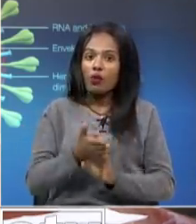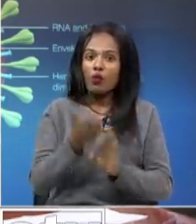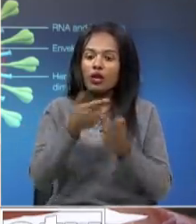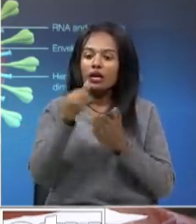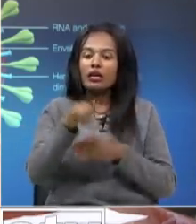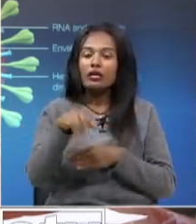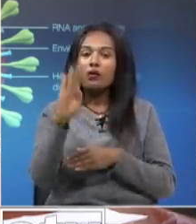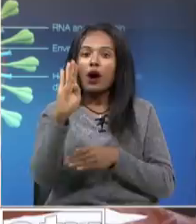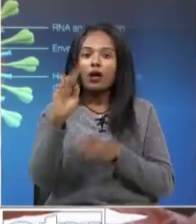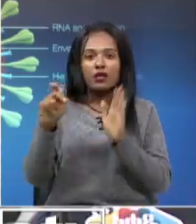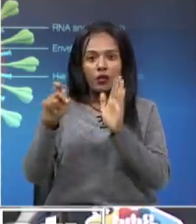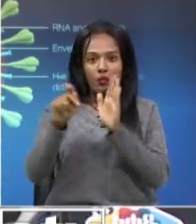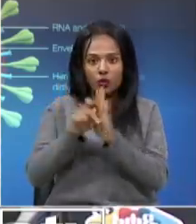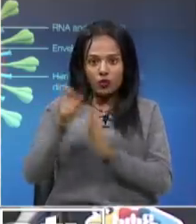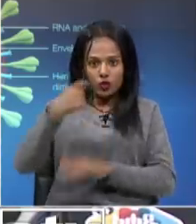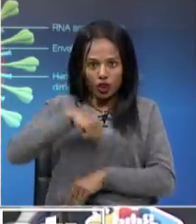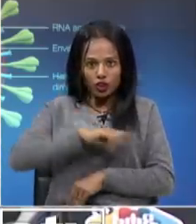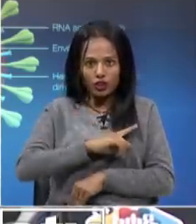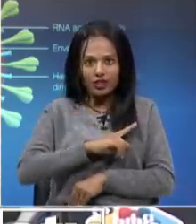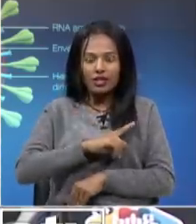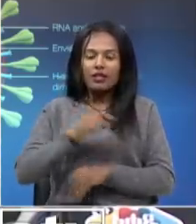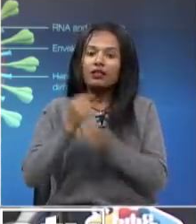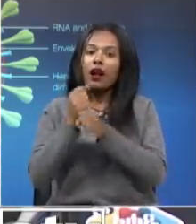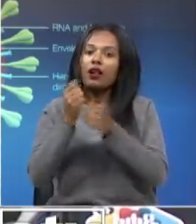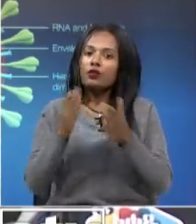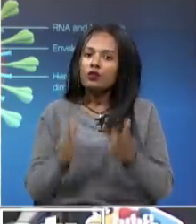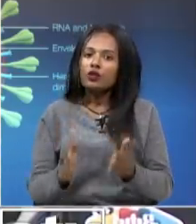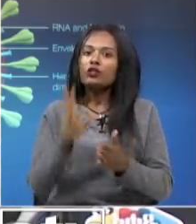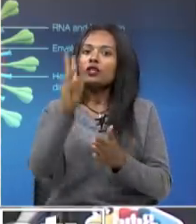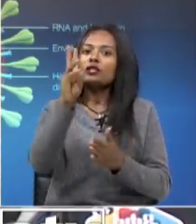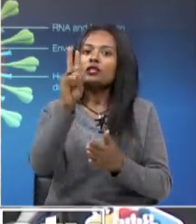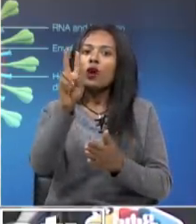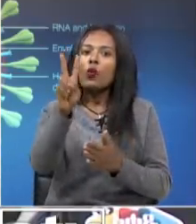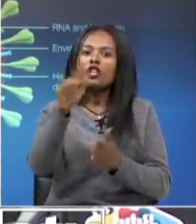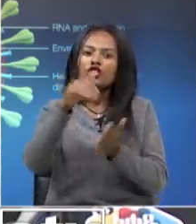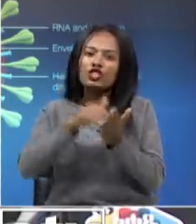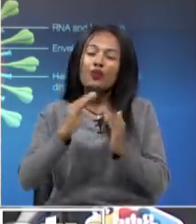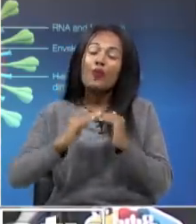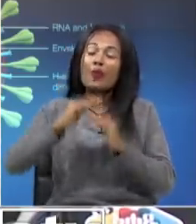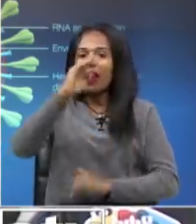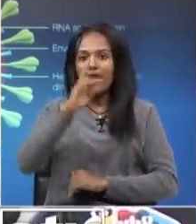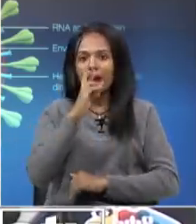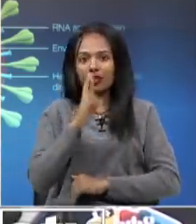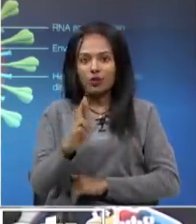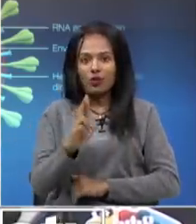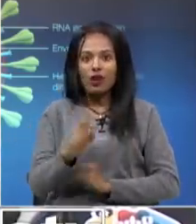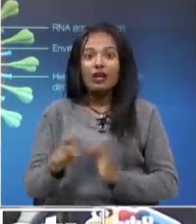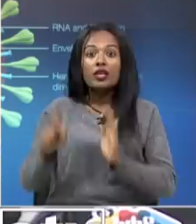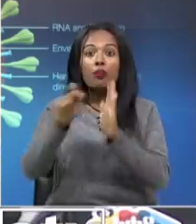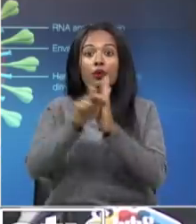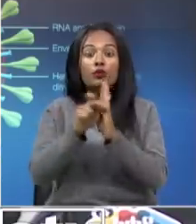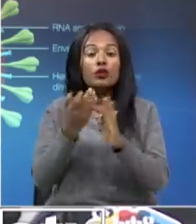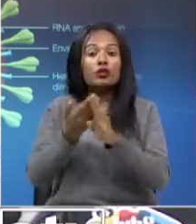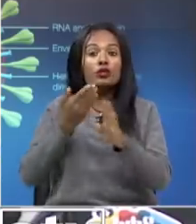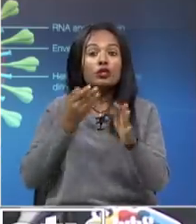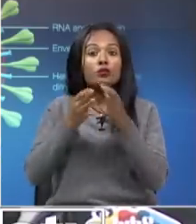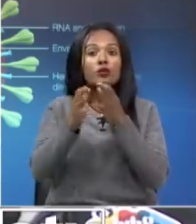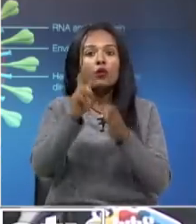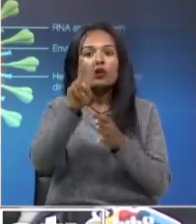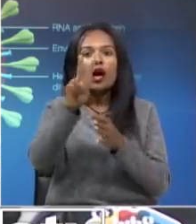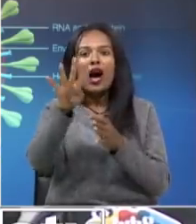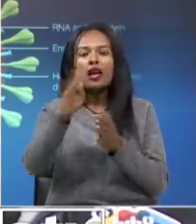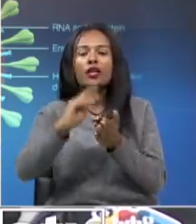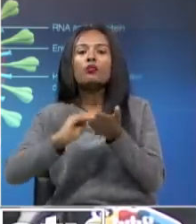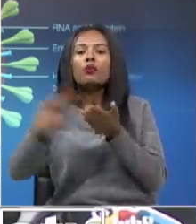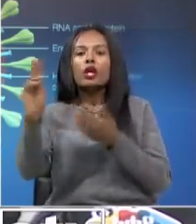ባንክ ደንበኞቻችንም ሰራተኞቻችንም ከ62,000 በላይ ናቸው። ደንበኞቻችን ቅድም እንደገለጽኩት ወደ 24